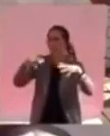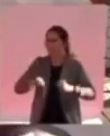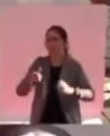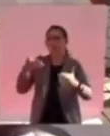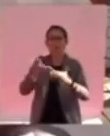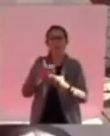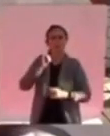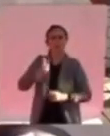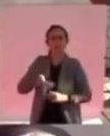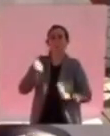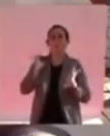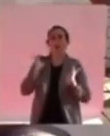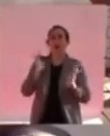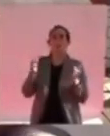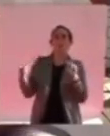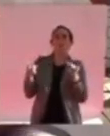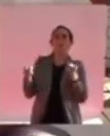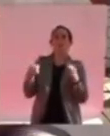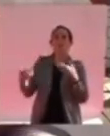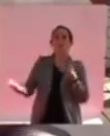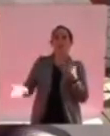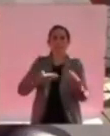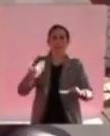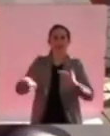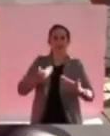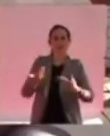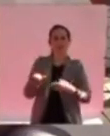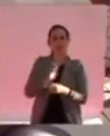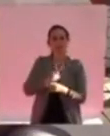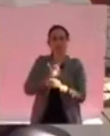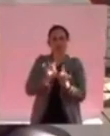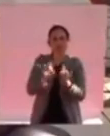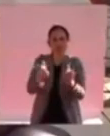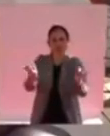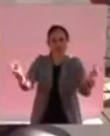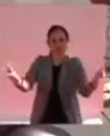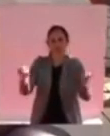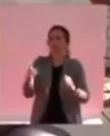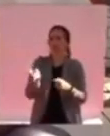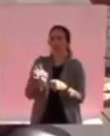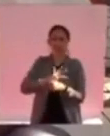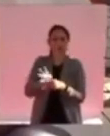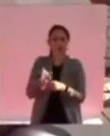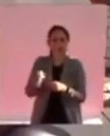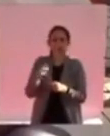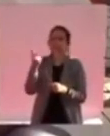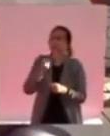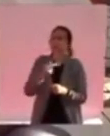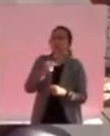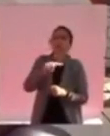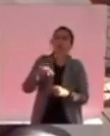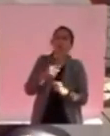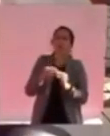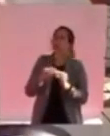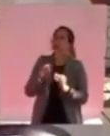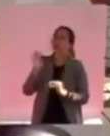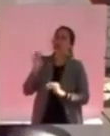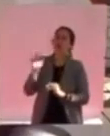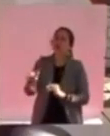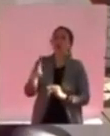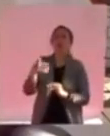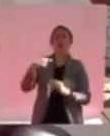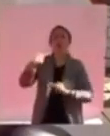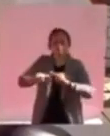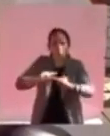covi di in realtà è quello che facciamo tutti i giorni e che faremo ogni giorno per